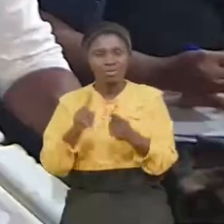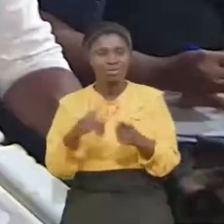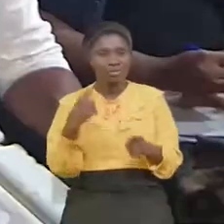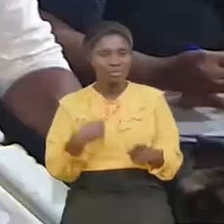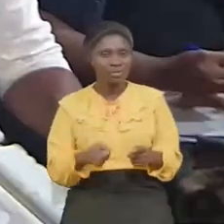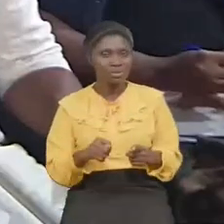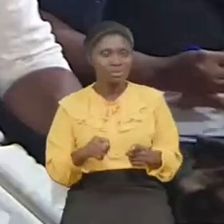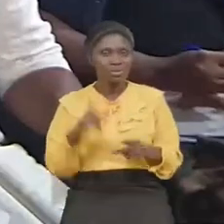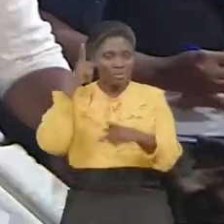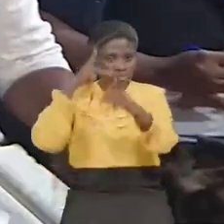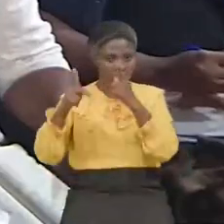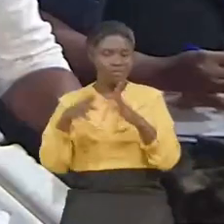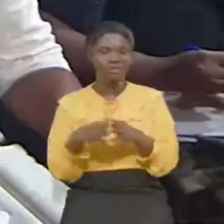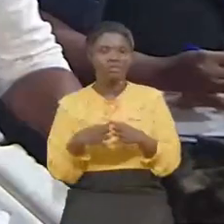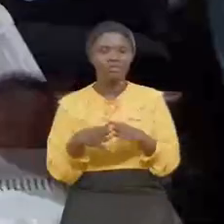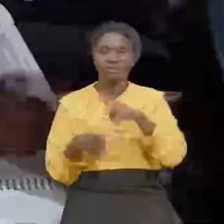eux? Ésaïe,